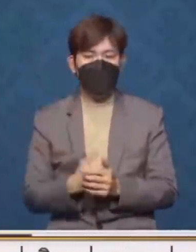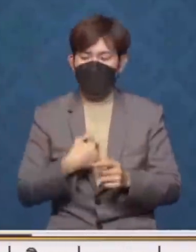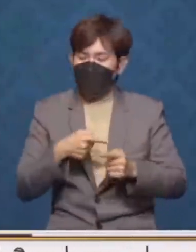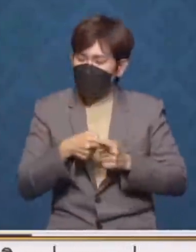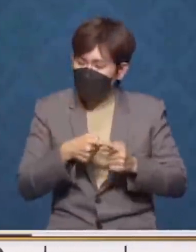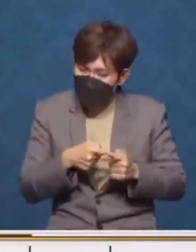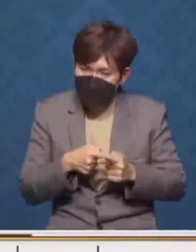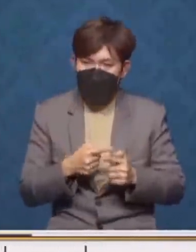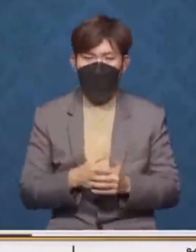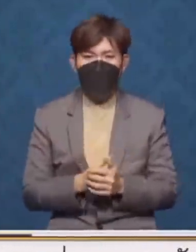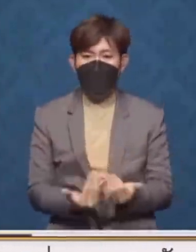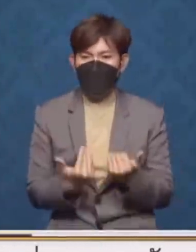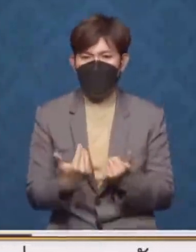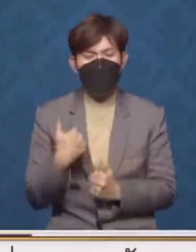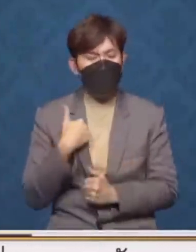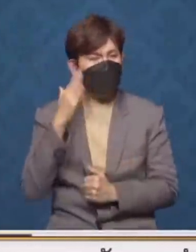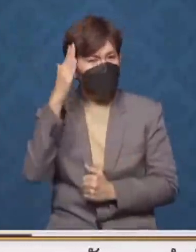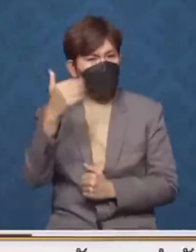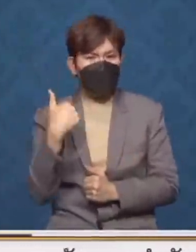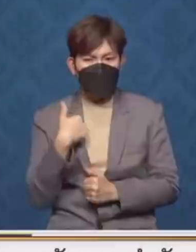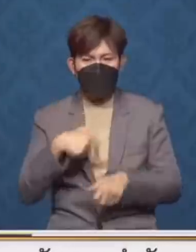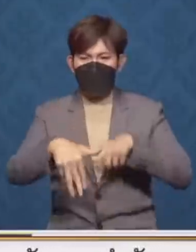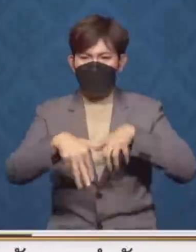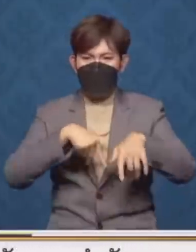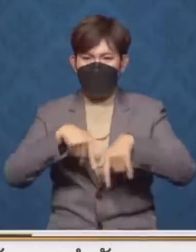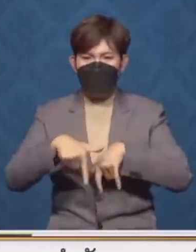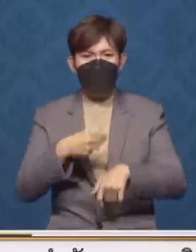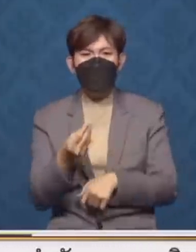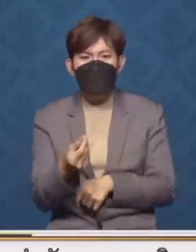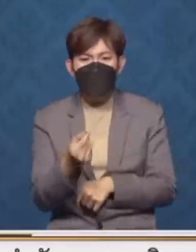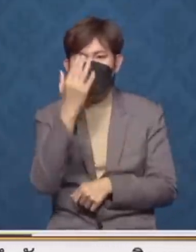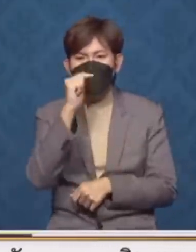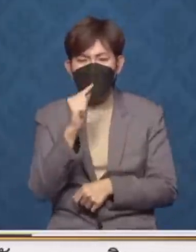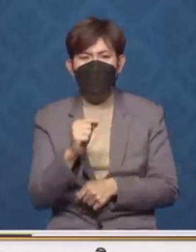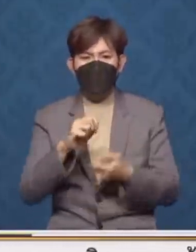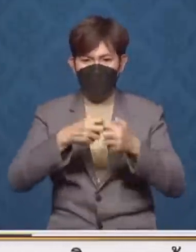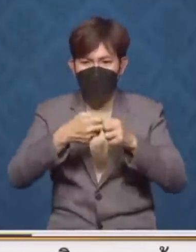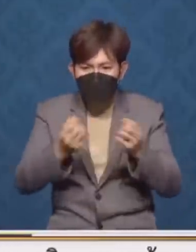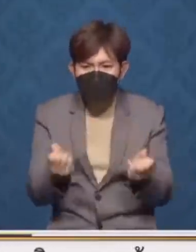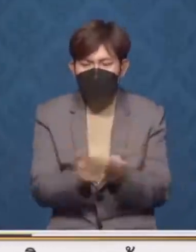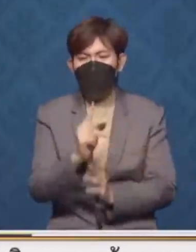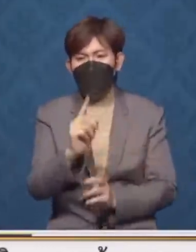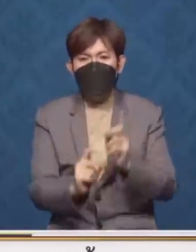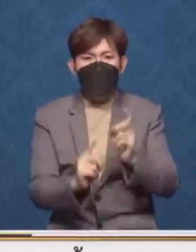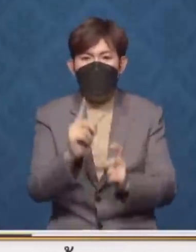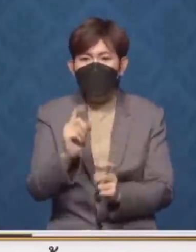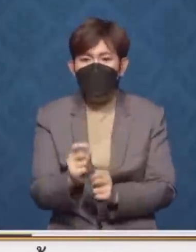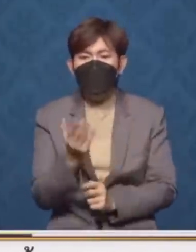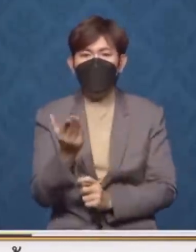ปวดที่สุดครับแล้วต้องมีกี่ชีวิตที่ต้องสังเวยให้กับการบริหารของพลเอกประยุทธ์จันทร์โอชา